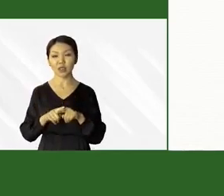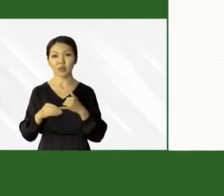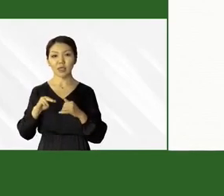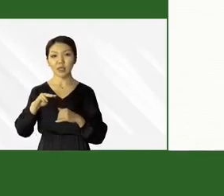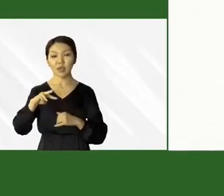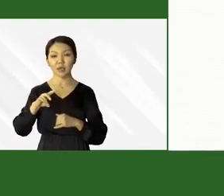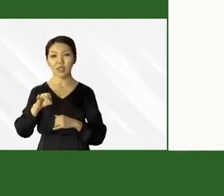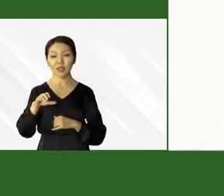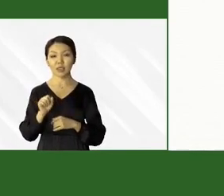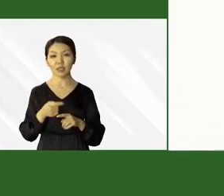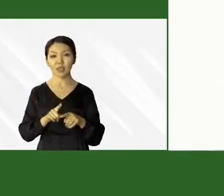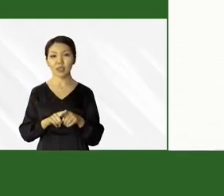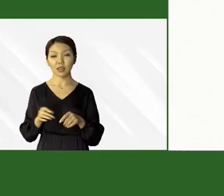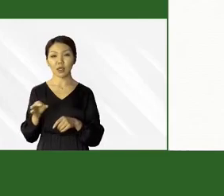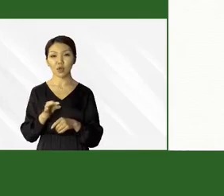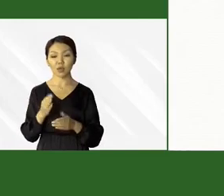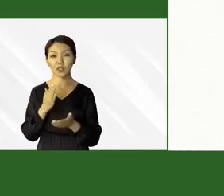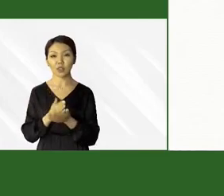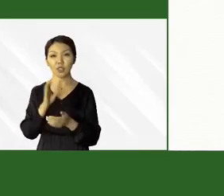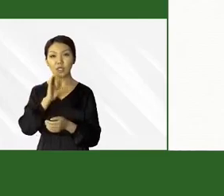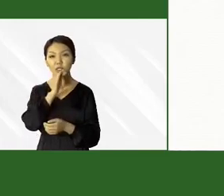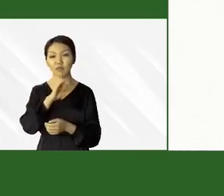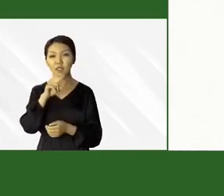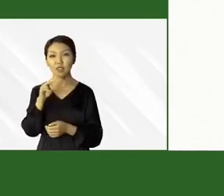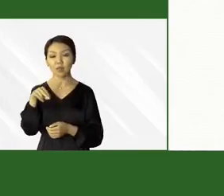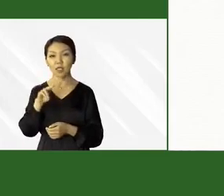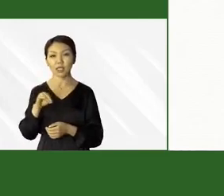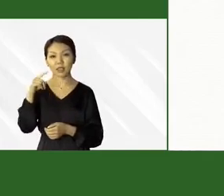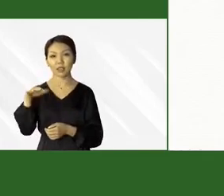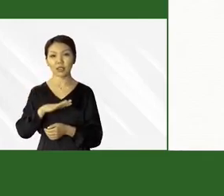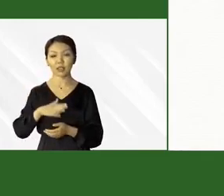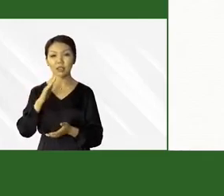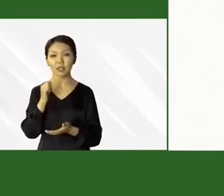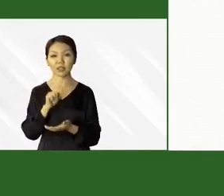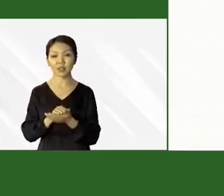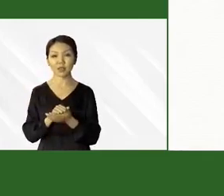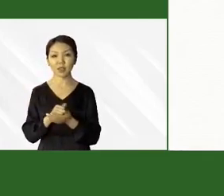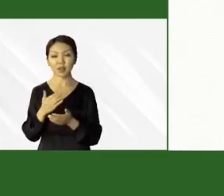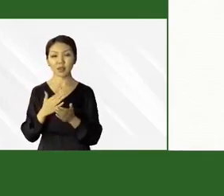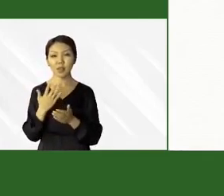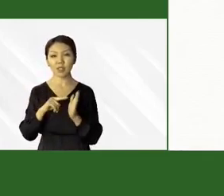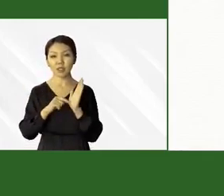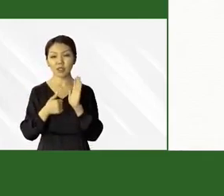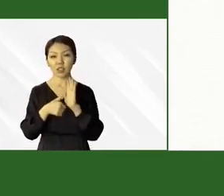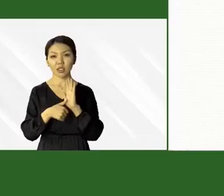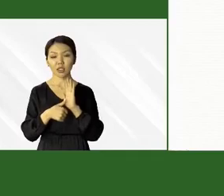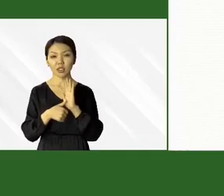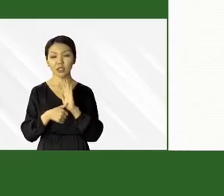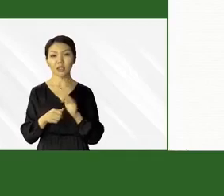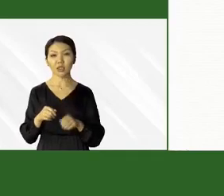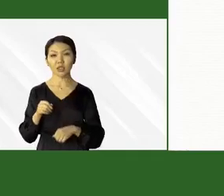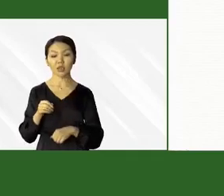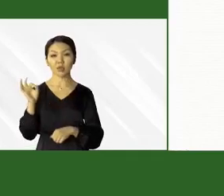Манаса. Этот регион находится на северо-западе Кыргызстана, занимает 5,6%